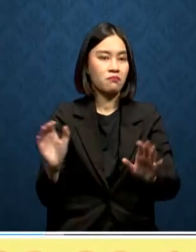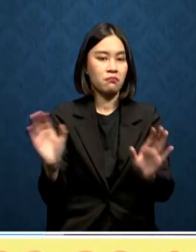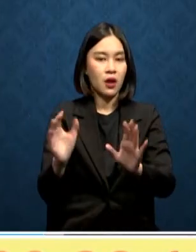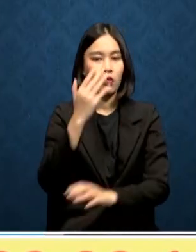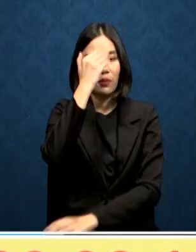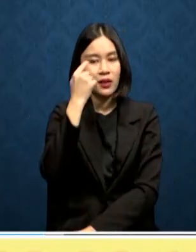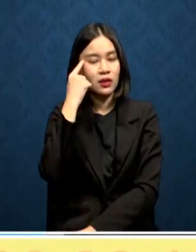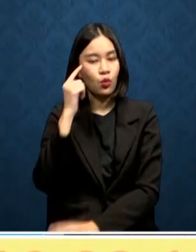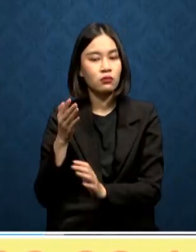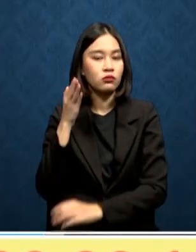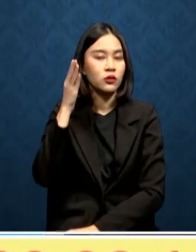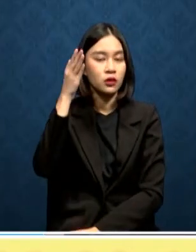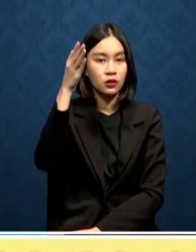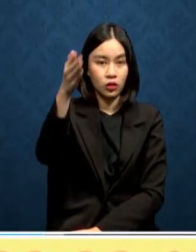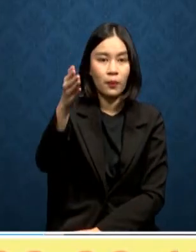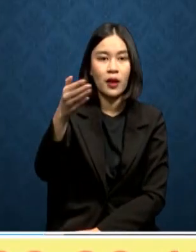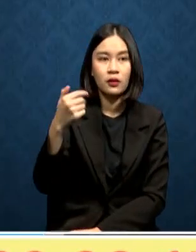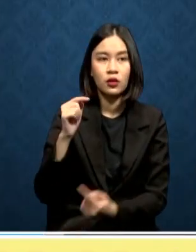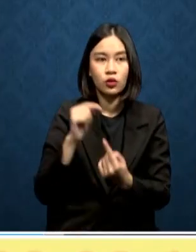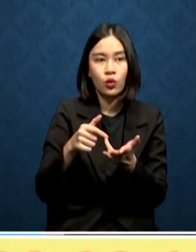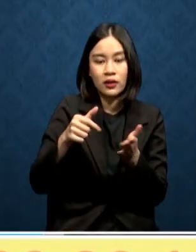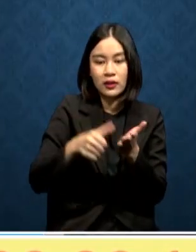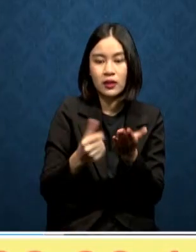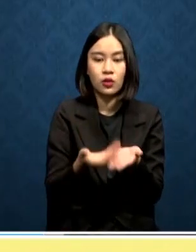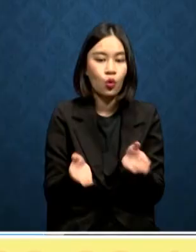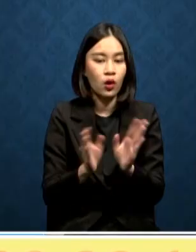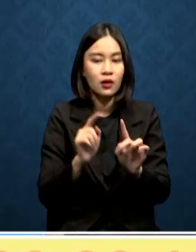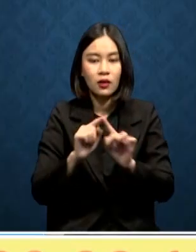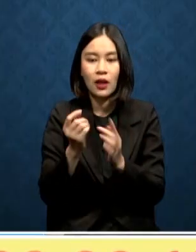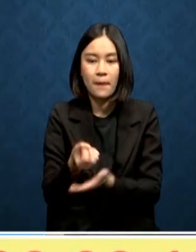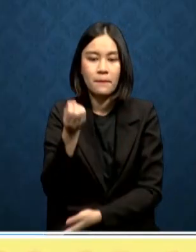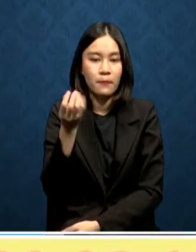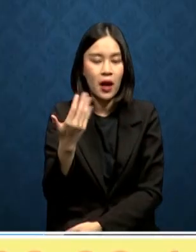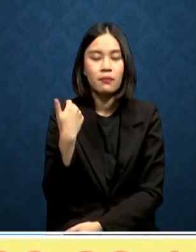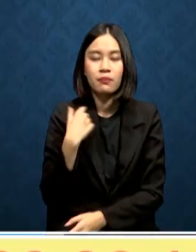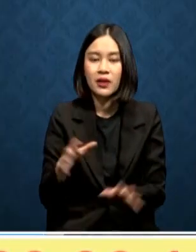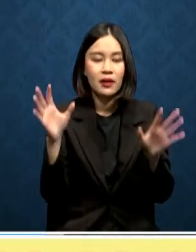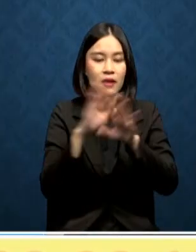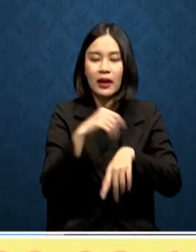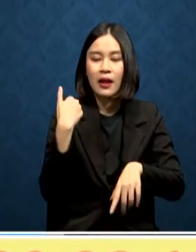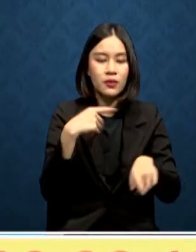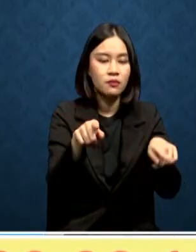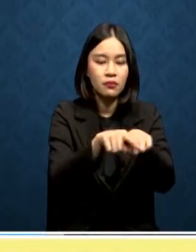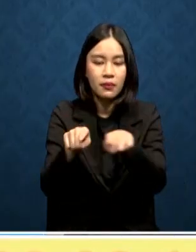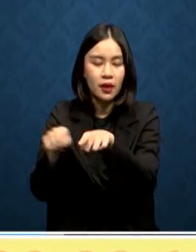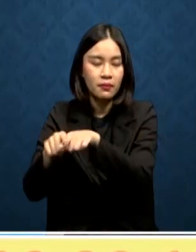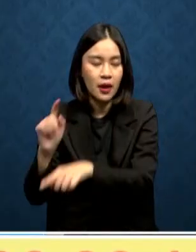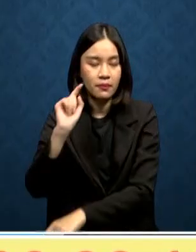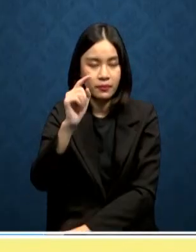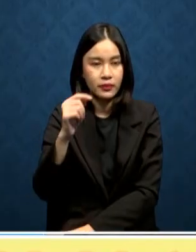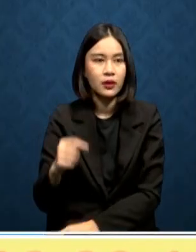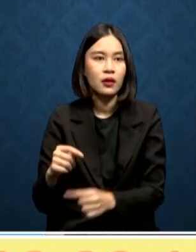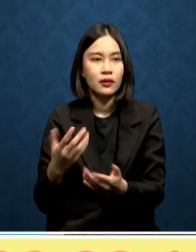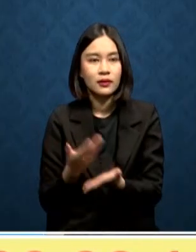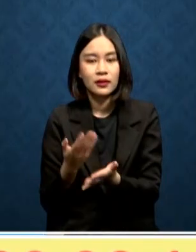สต่อๆไปที่จะเกิดขึ้นรวมถึงภาวะหนี้สินครัวเรือนบ้านเราที่ค่อนข้างสูงฮะต้องมีเคสแบบนี้เกิดขึ้นอีกแน่นอนครับขอให้เงินที่จ